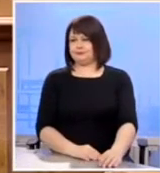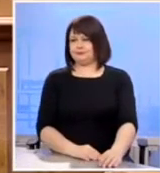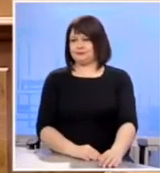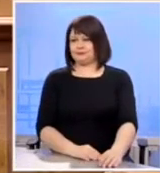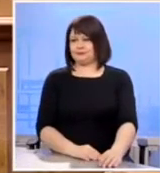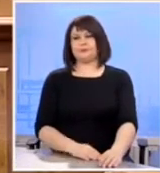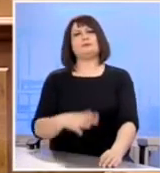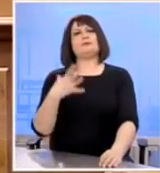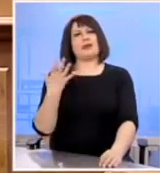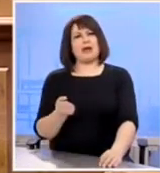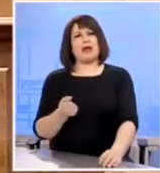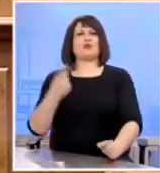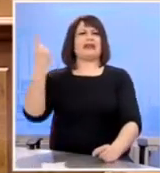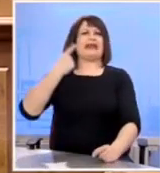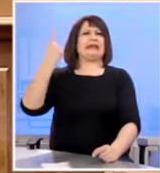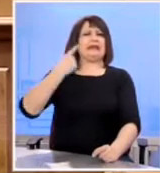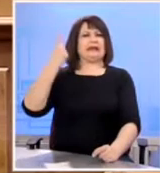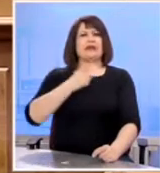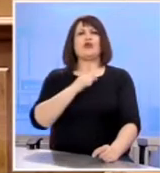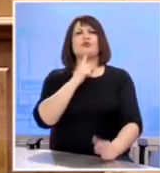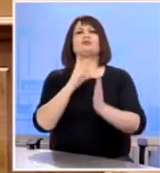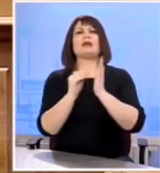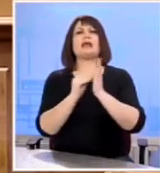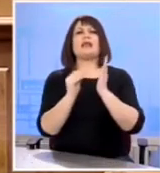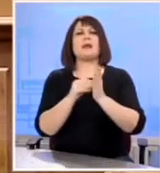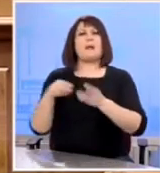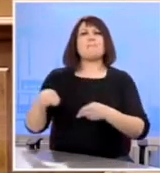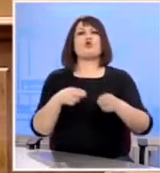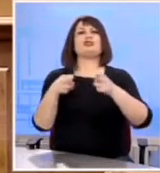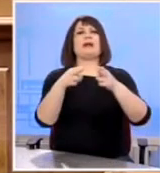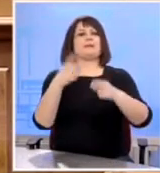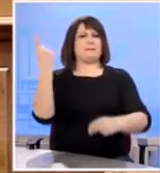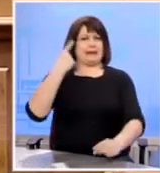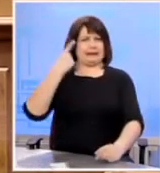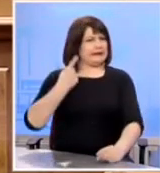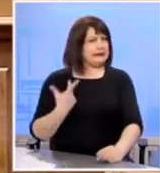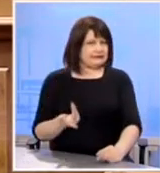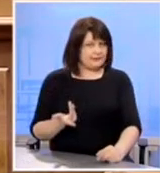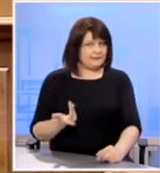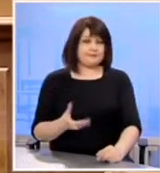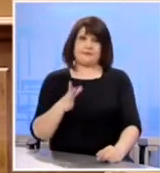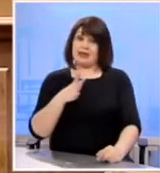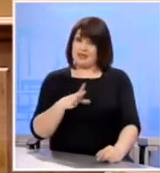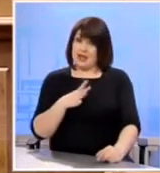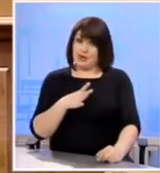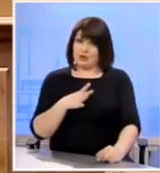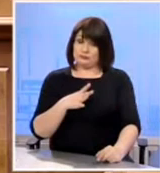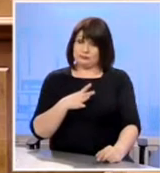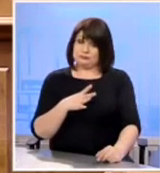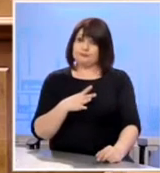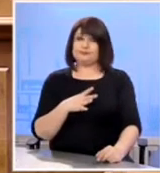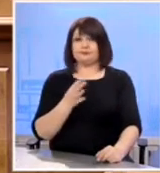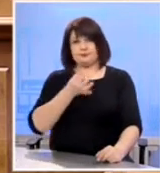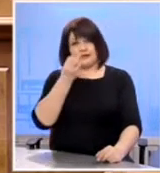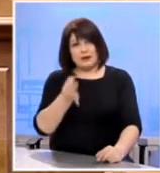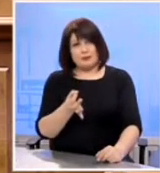Υπάρχουν και άλλες κριτικές, όπως οι κριτικές που ακούστηκαν από το ποτάμι. Θα ήθελα καταρχήν να πω ότι